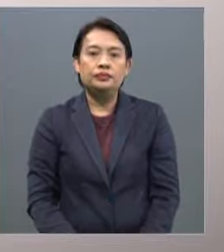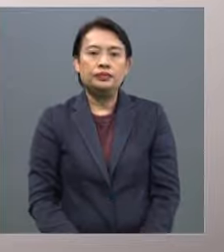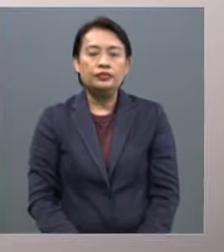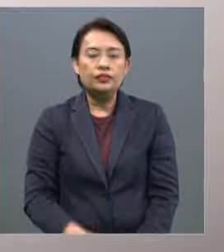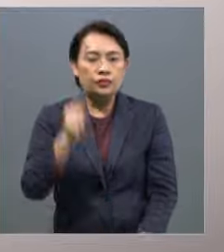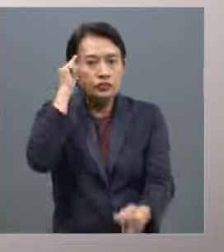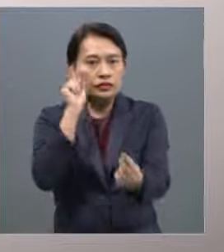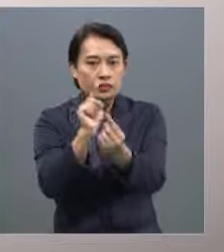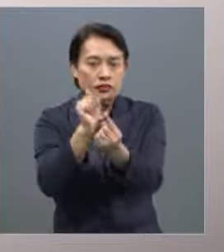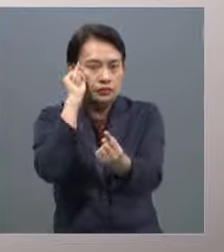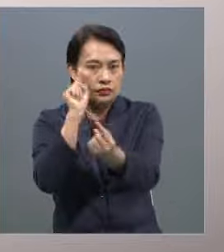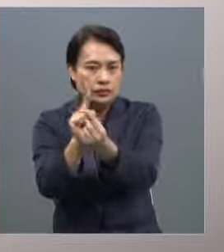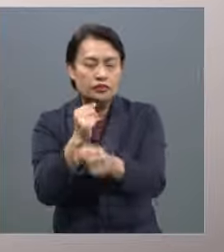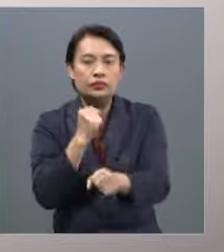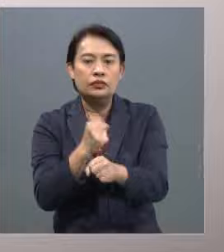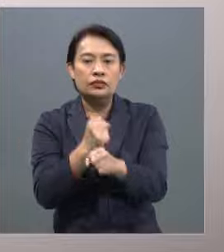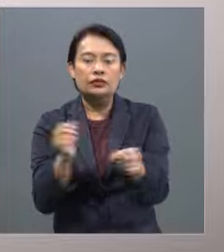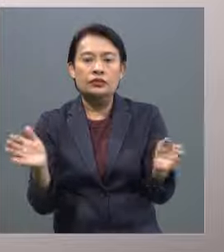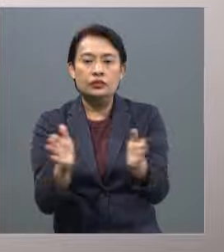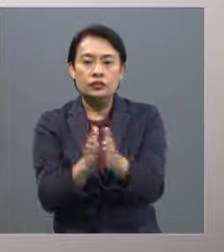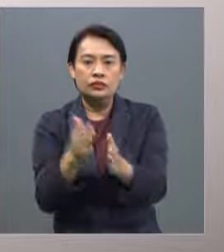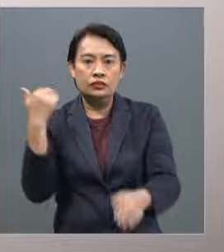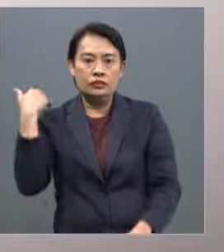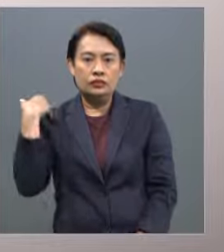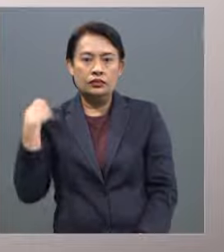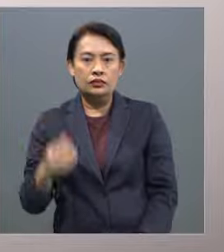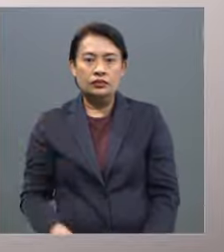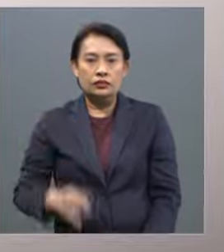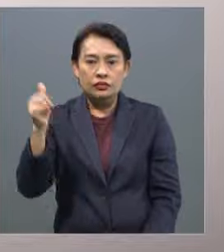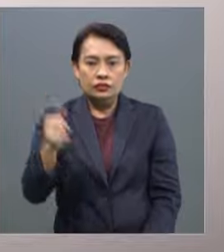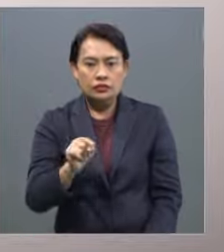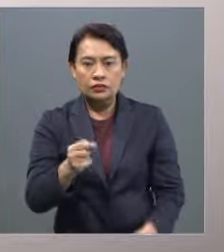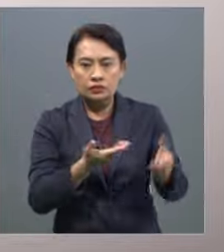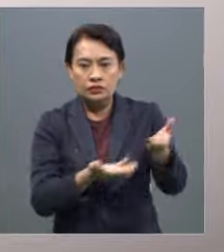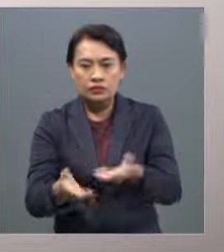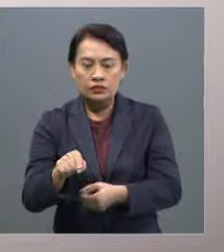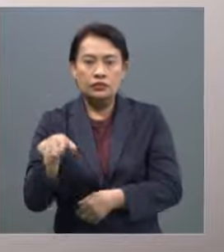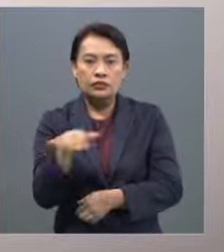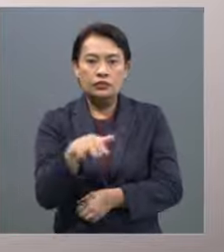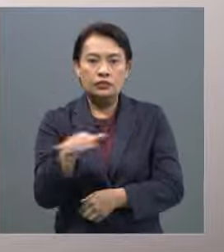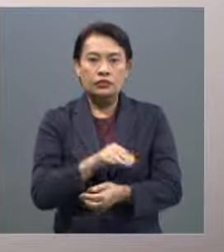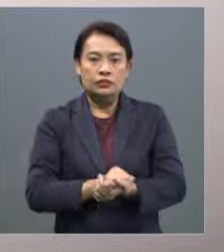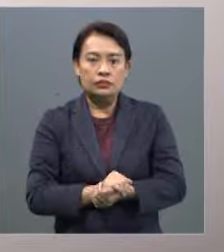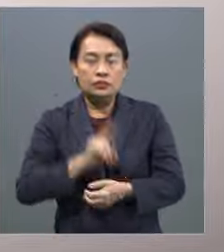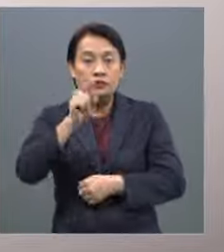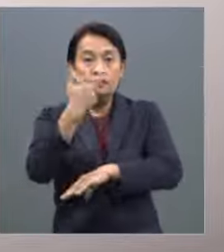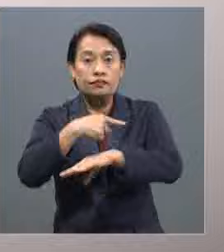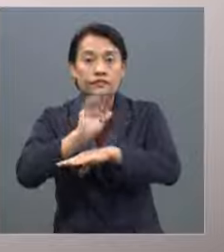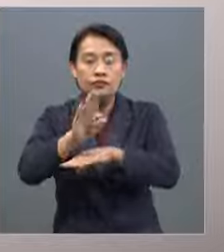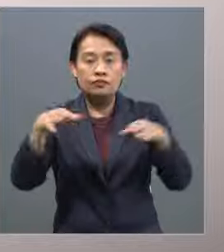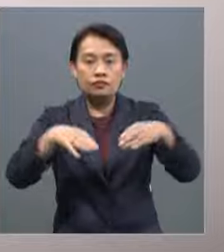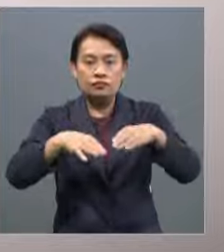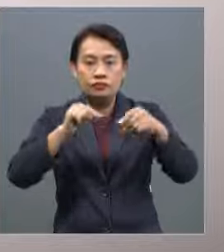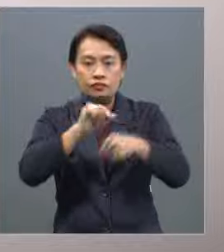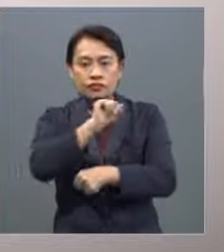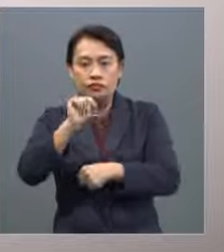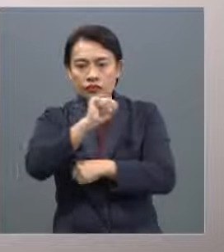จักเคยที่จะทำงานด้วยกันอะไรอย่างเงี้ยก็ไปต้อนรับนะเป็นเรื่องธรรมดาใช่แต่ว่าถ้าถามทางประธานวิปรัฐบาลเองเอยังไงบอก